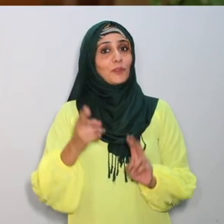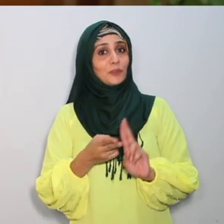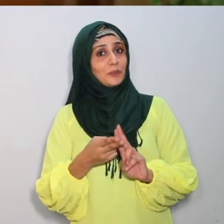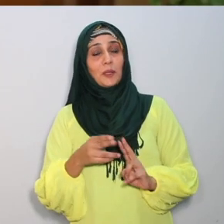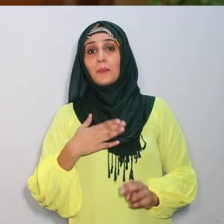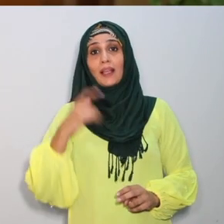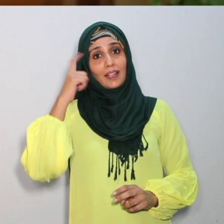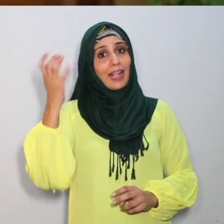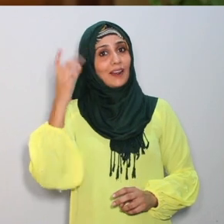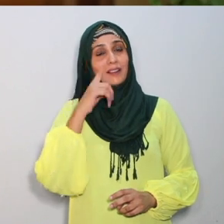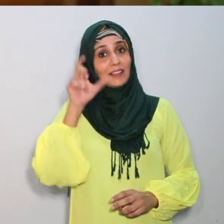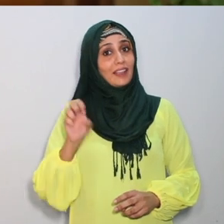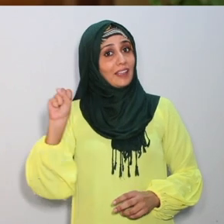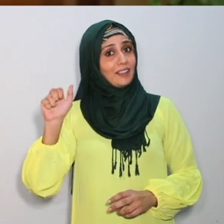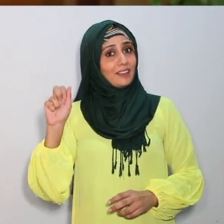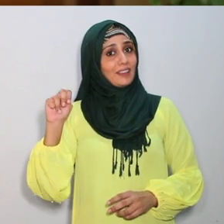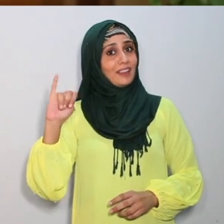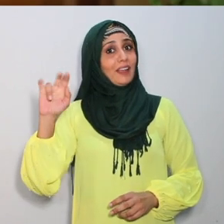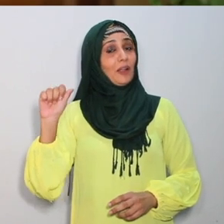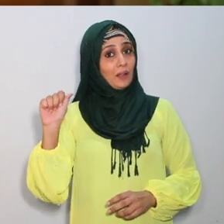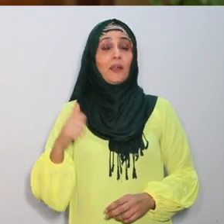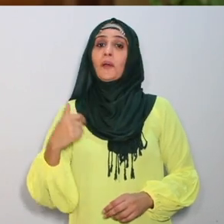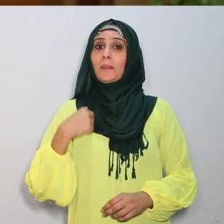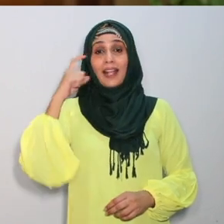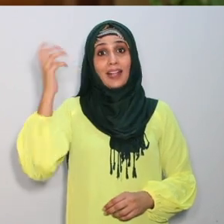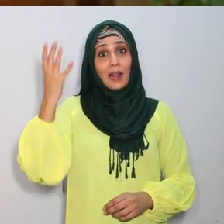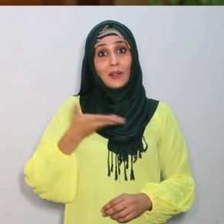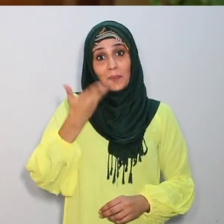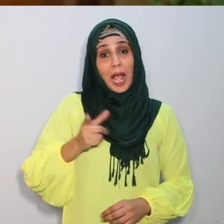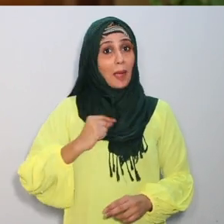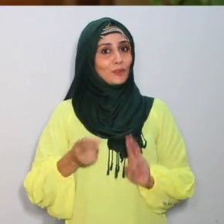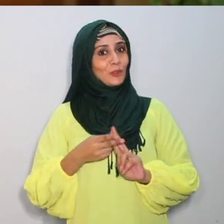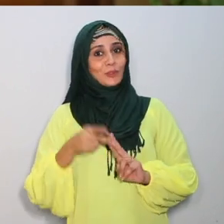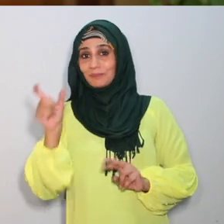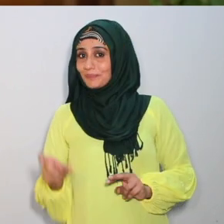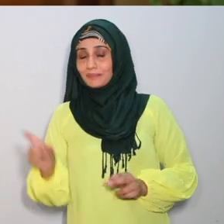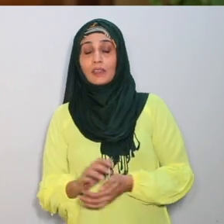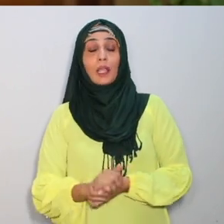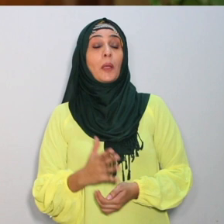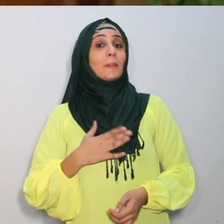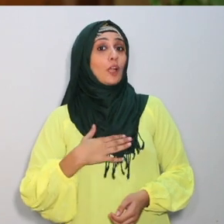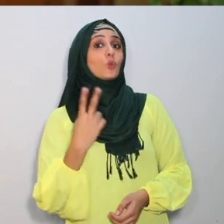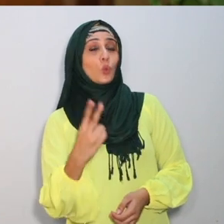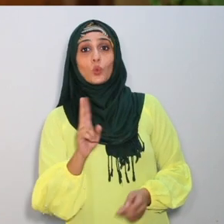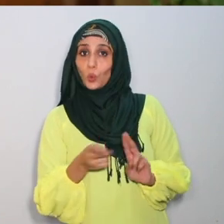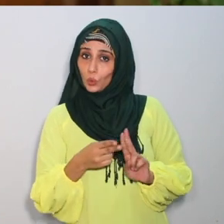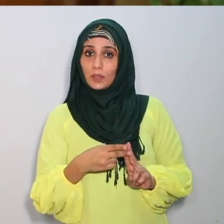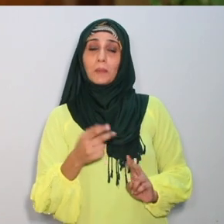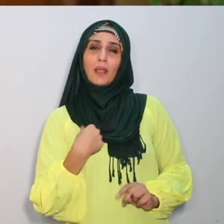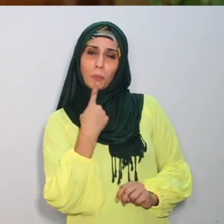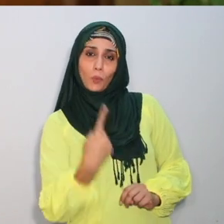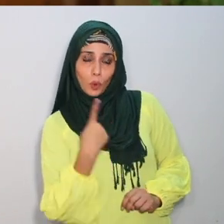अस्सलामुअलैकुम दोस्तों, मैं हूं कहानी आंटी सानिया और मैं आपको सुनाती हूं कहानियां अपने दोस्तों के बारे में। ये जो मेरे दो दोस्त हैं, जब भी मैं